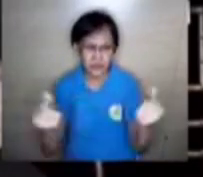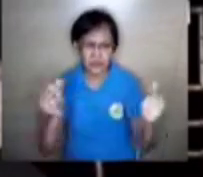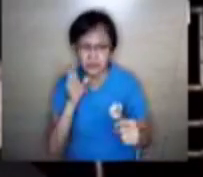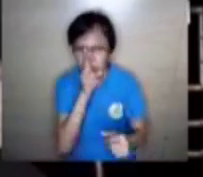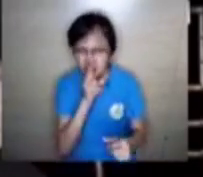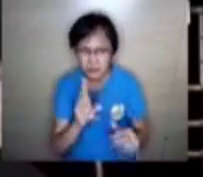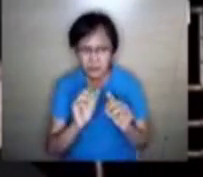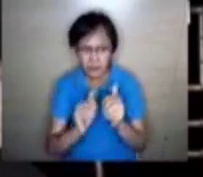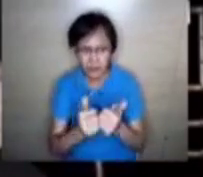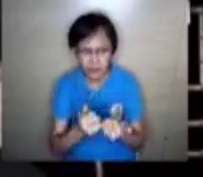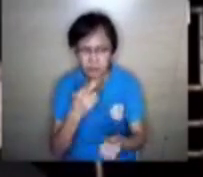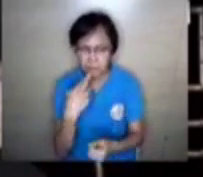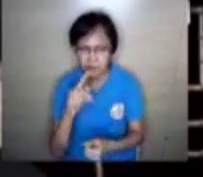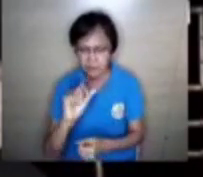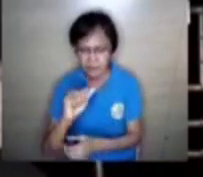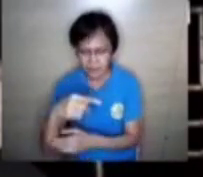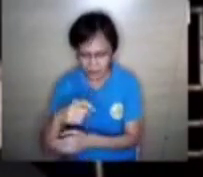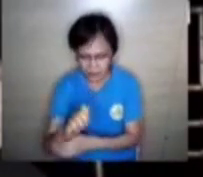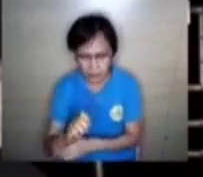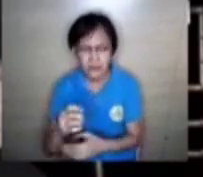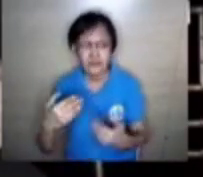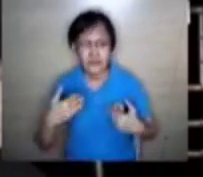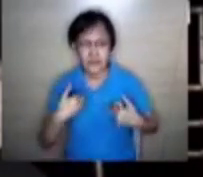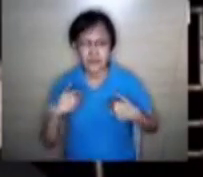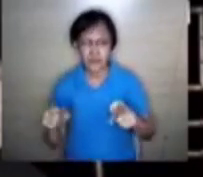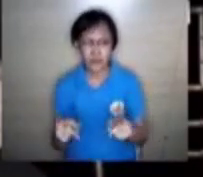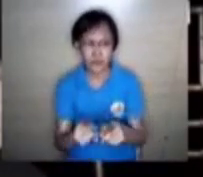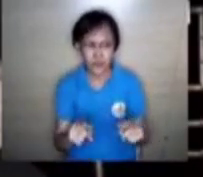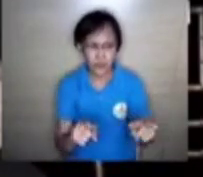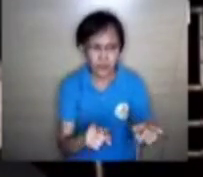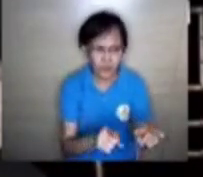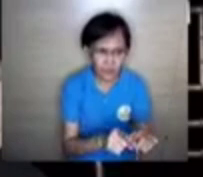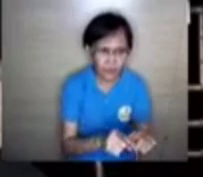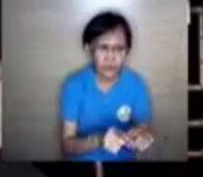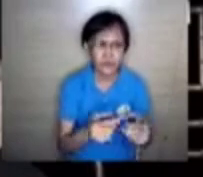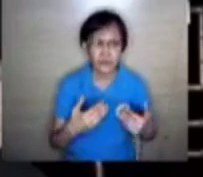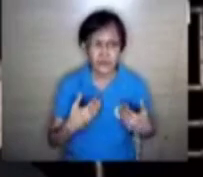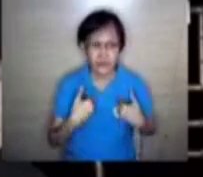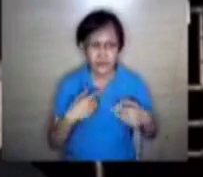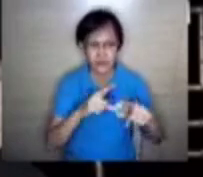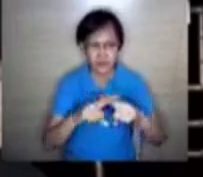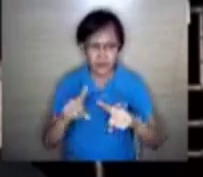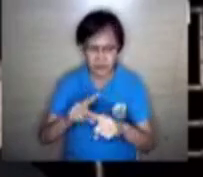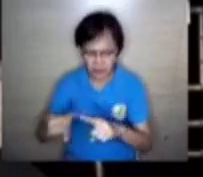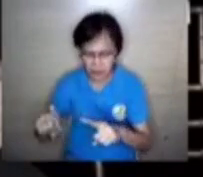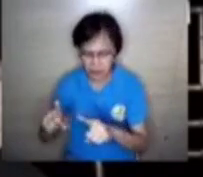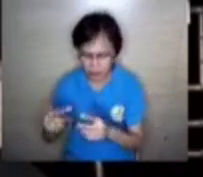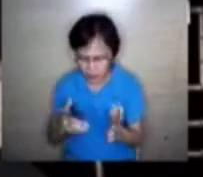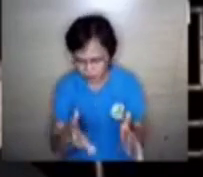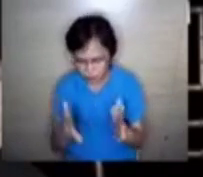nahuli na rin tayong mga fixer, mga empleyadong nang i-extort, meron pang na-filean ng criminal case,